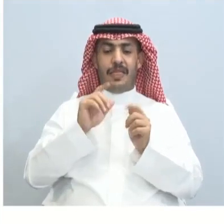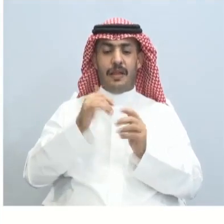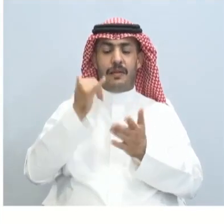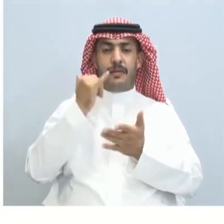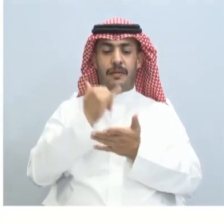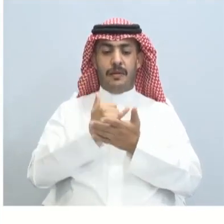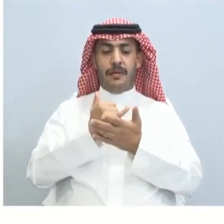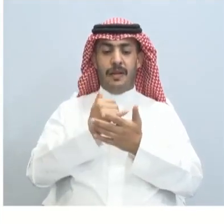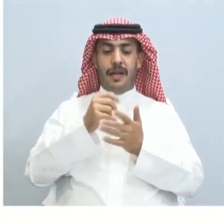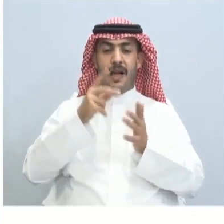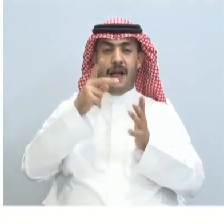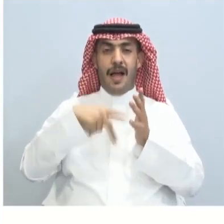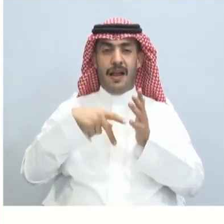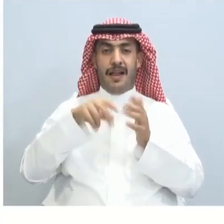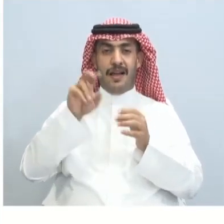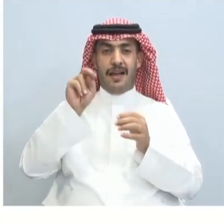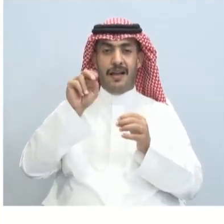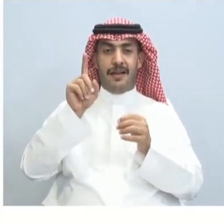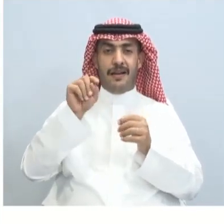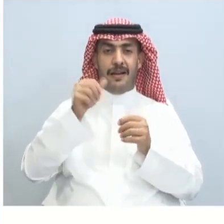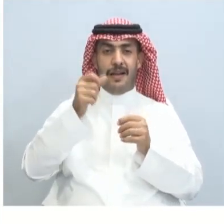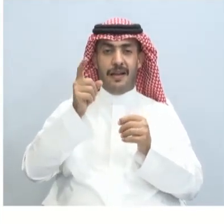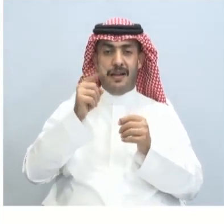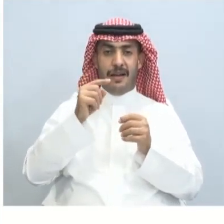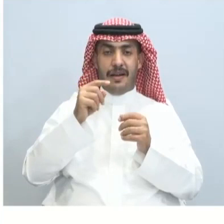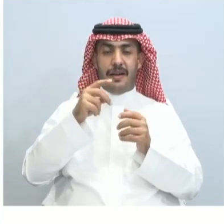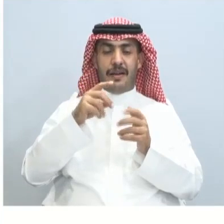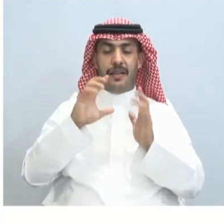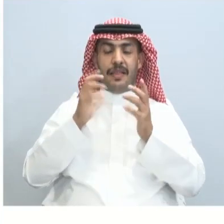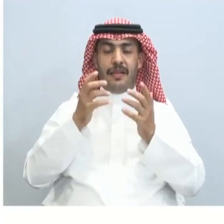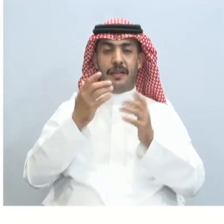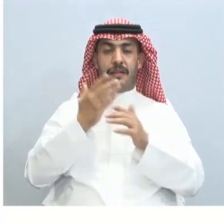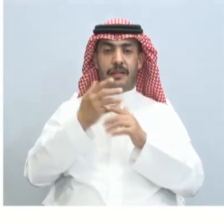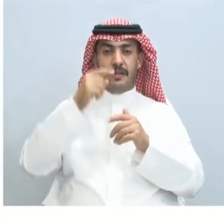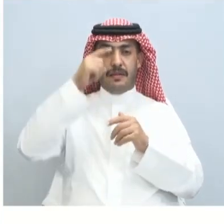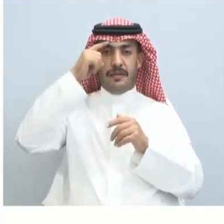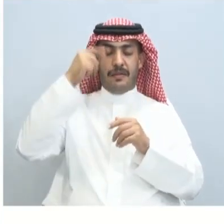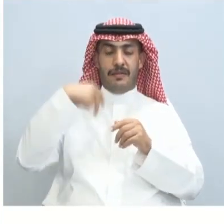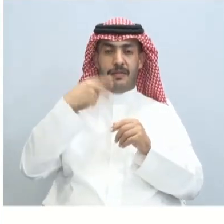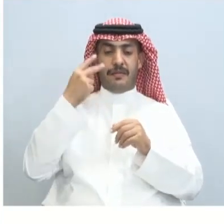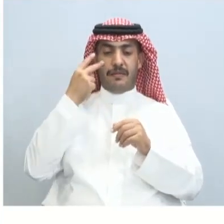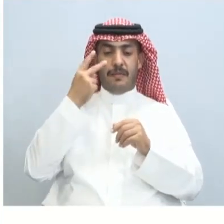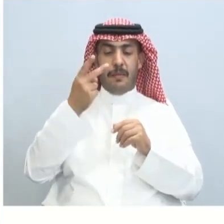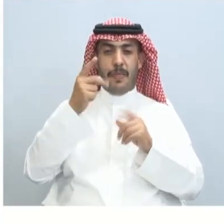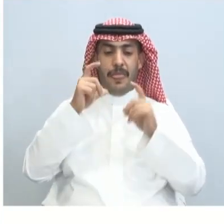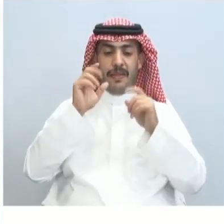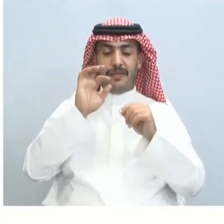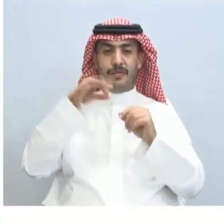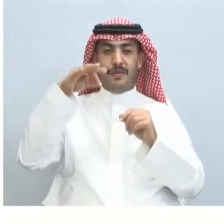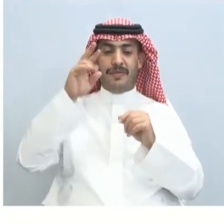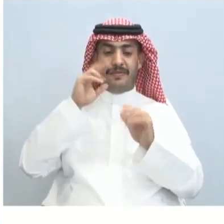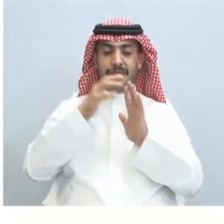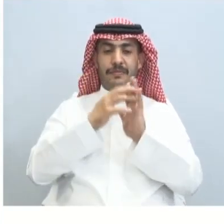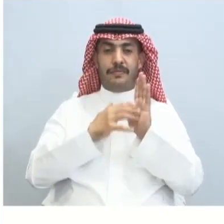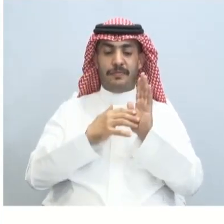بقرار اداري وليس امر شفهي اذا يصدر بقرار اداري لو نظرنا الى هذه الصوره التي تظهر